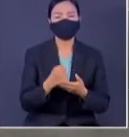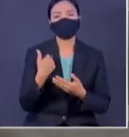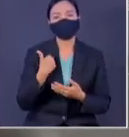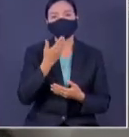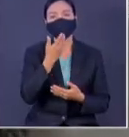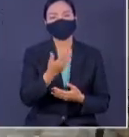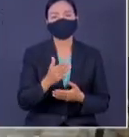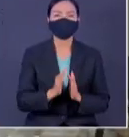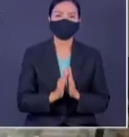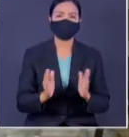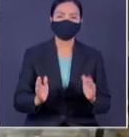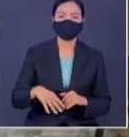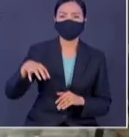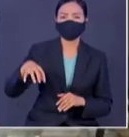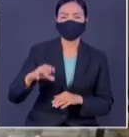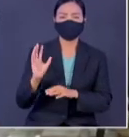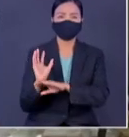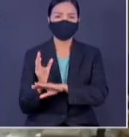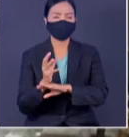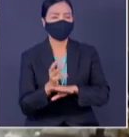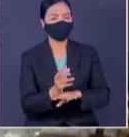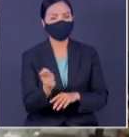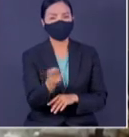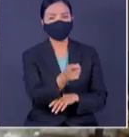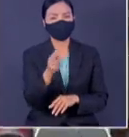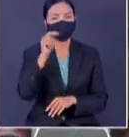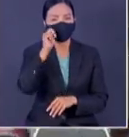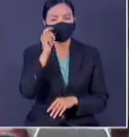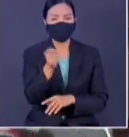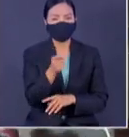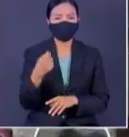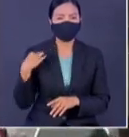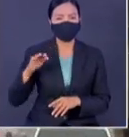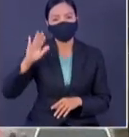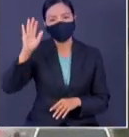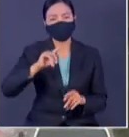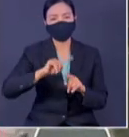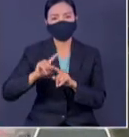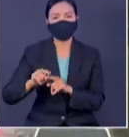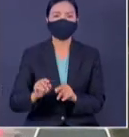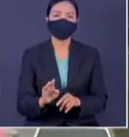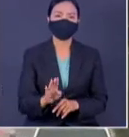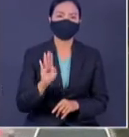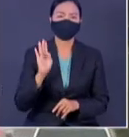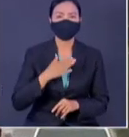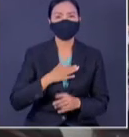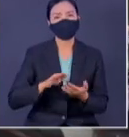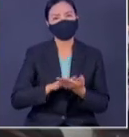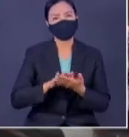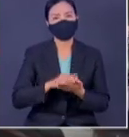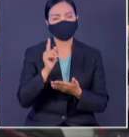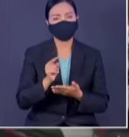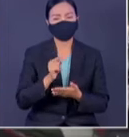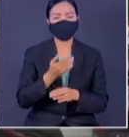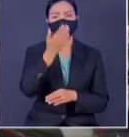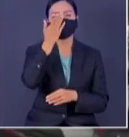หลือรวมถึงหน่วยงานกู้ภัยที่เกี่ยวข้องอาสาสมัครทุกท่านด้วยทางบริษัทขออภัยอีกครั้งสำหรับเหตุการณ์ที่ไม่คาด